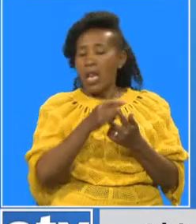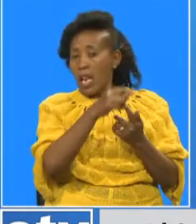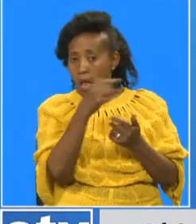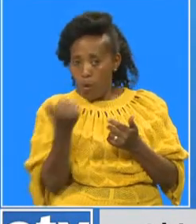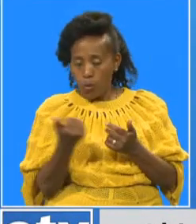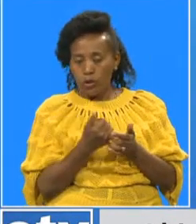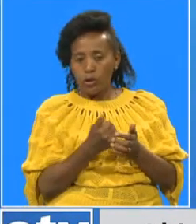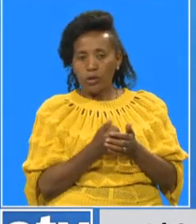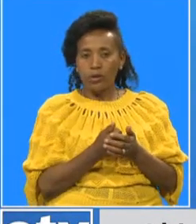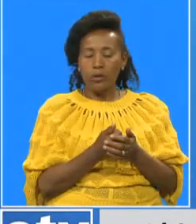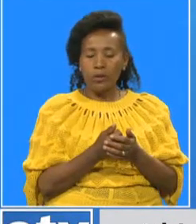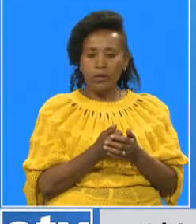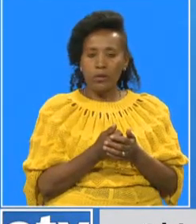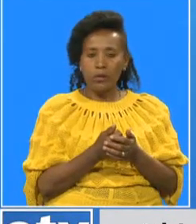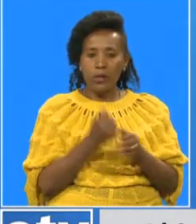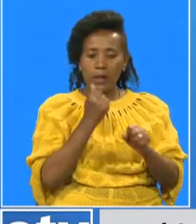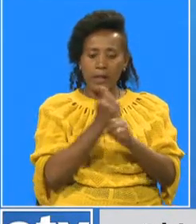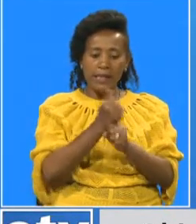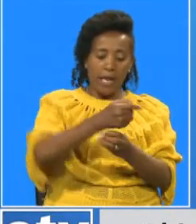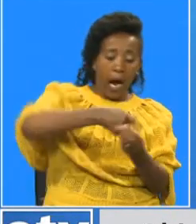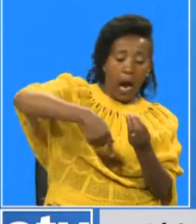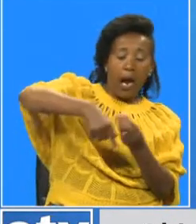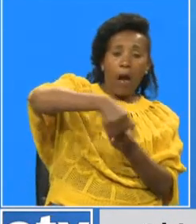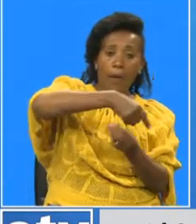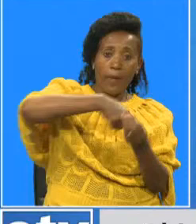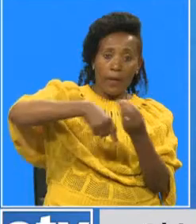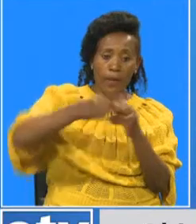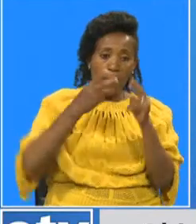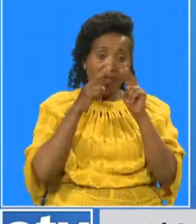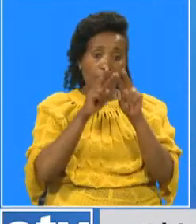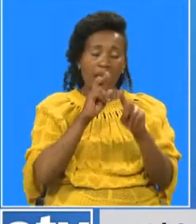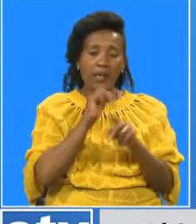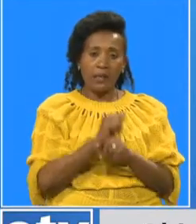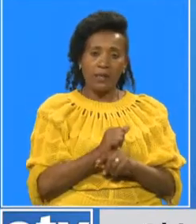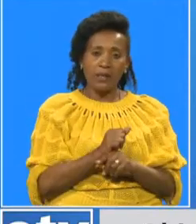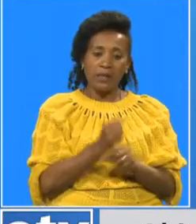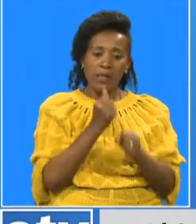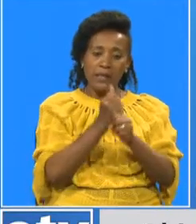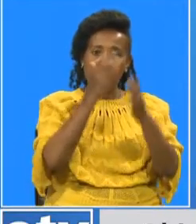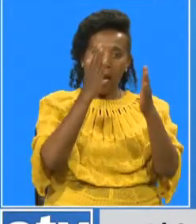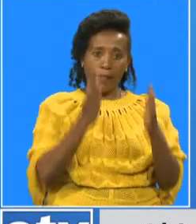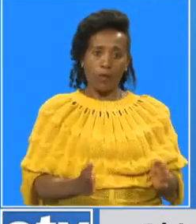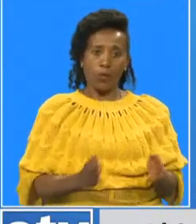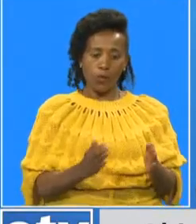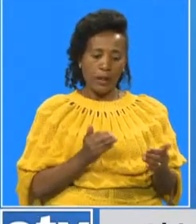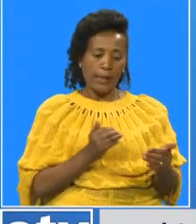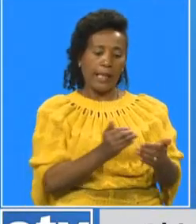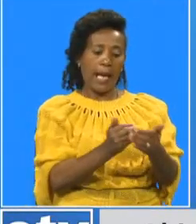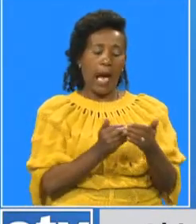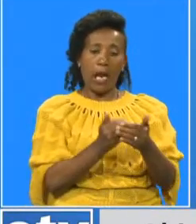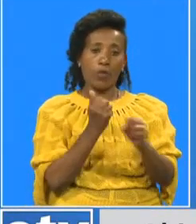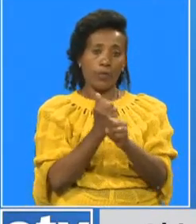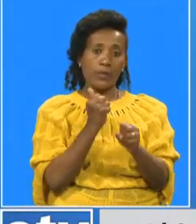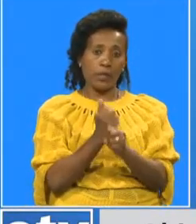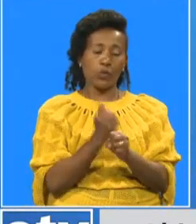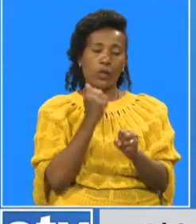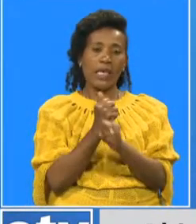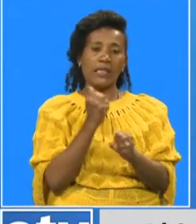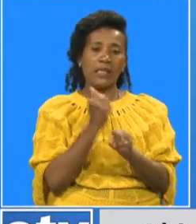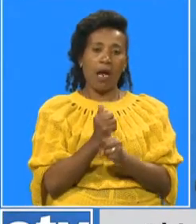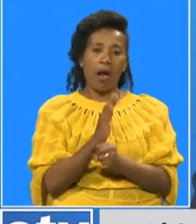ሌሎች የስራ አካባቢዎችንም በተመለከተ ሰራተኞች ተቀራርበው የሚሰሩባቸው